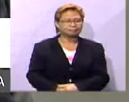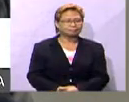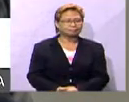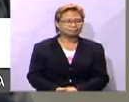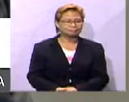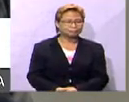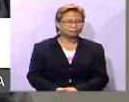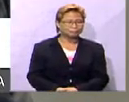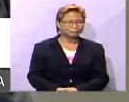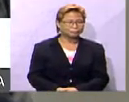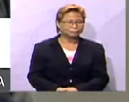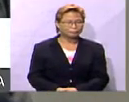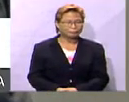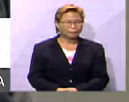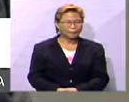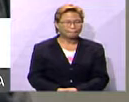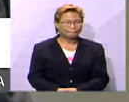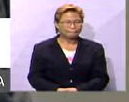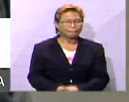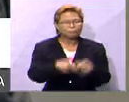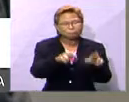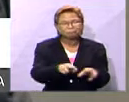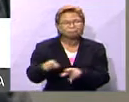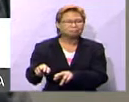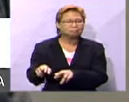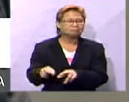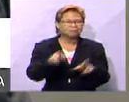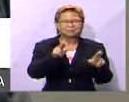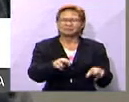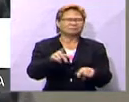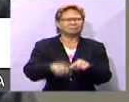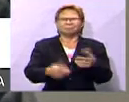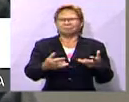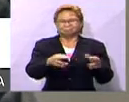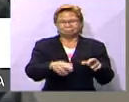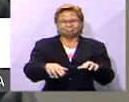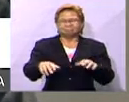meluluskannya dirancangkan oleh mereka adalah sesuatu yang berada di